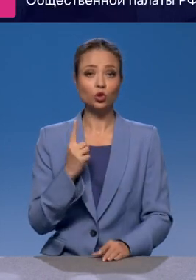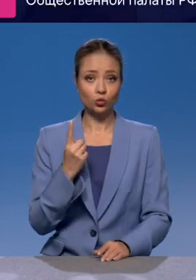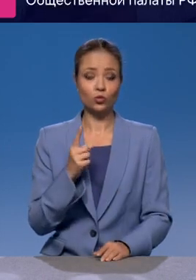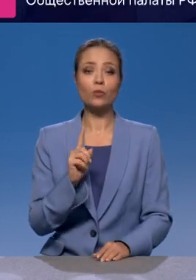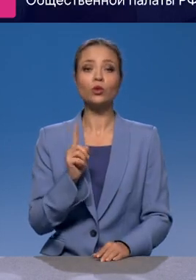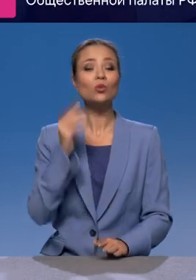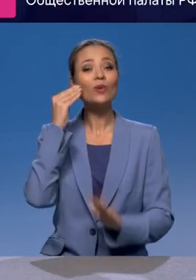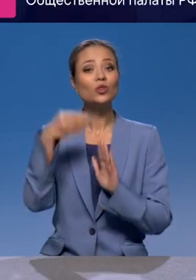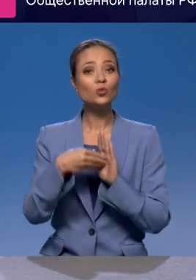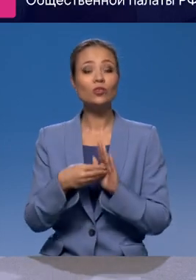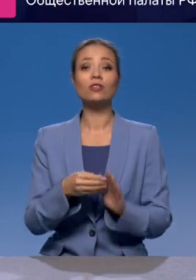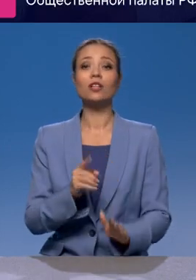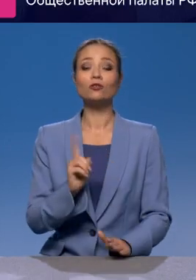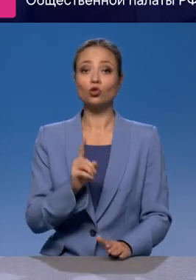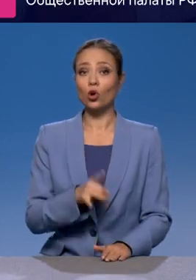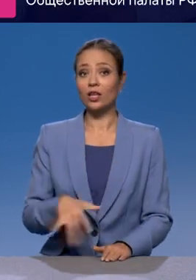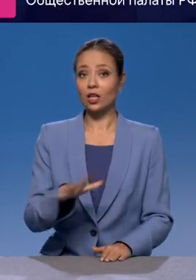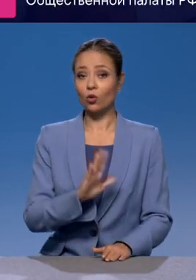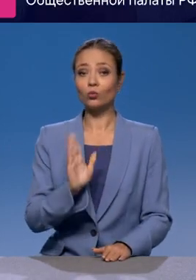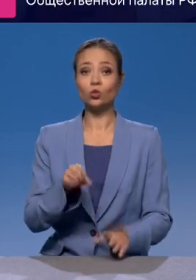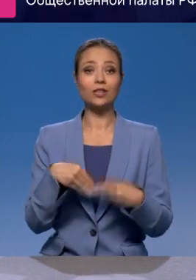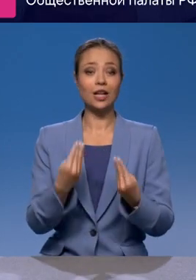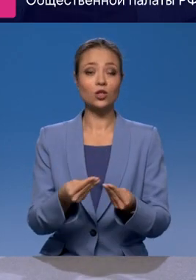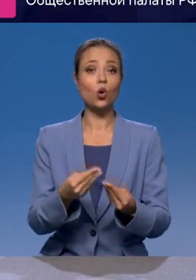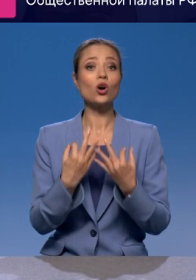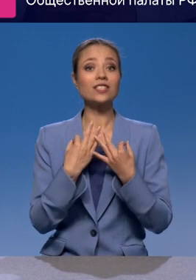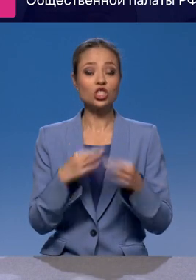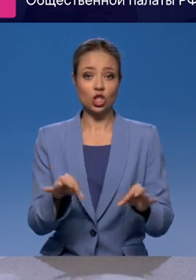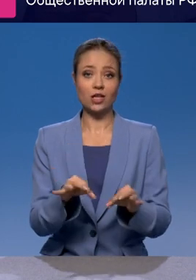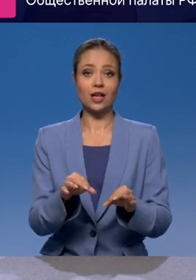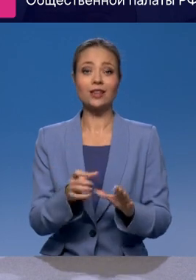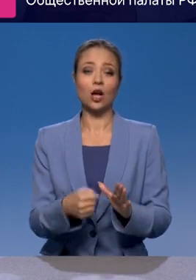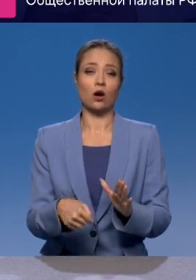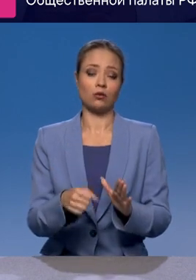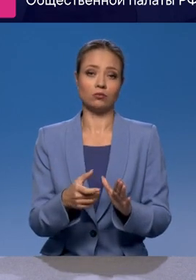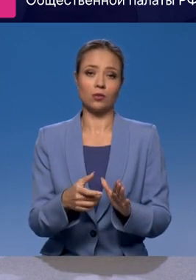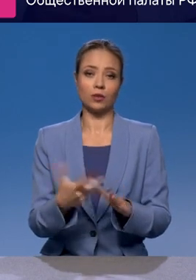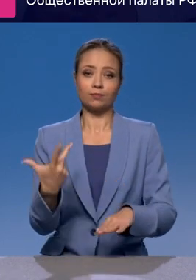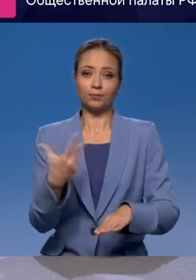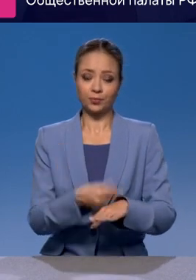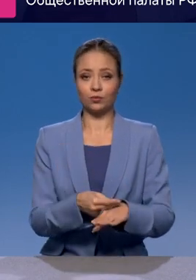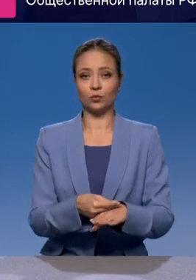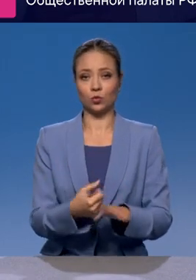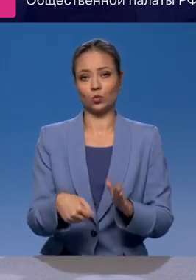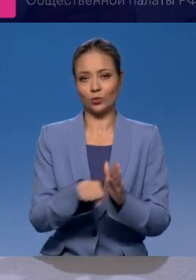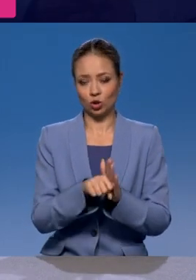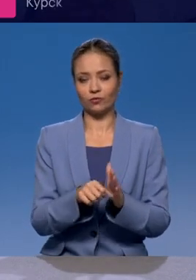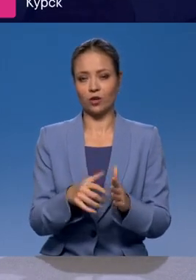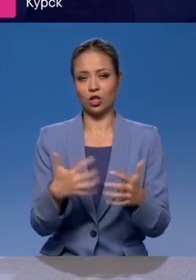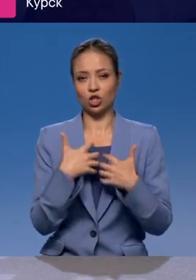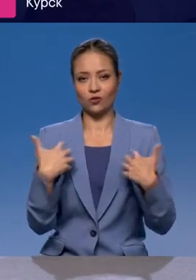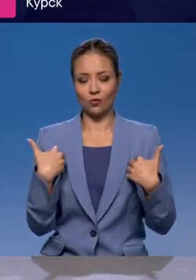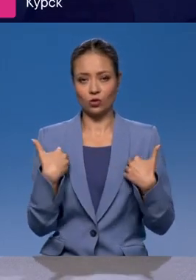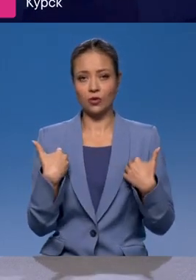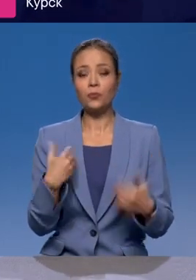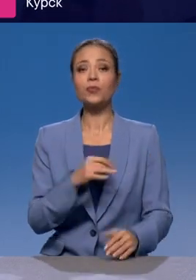подразумевается, что регионам будет дано разрешение на эвтаназию животных. Угу. И зоозащитники, и